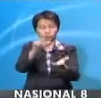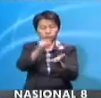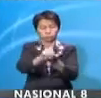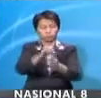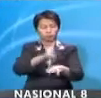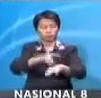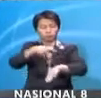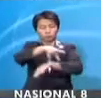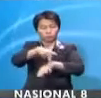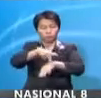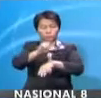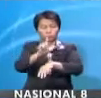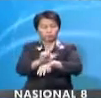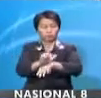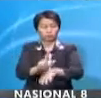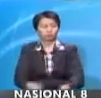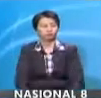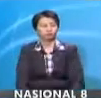di Langkawi.